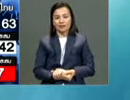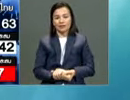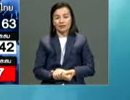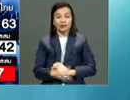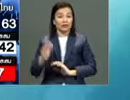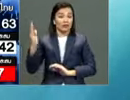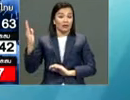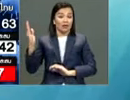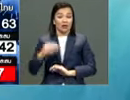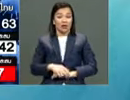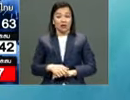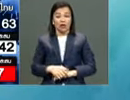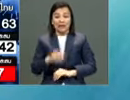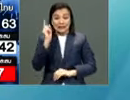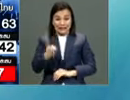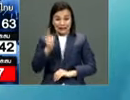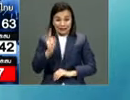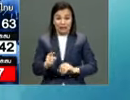ว่าไงนะครับปรากฏว่าเขาใช้สีสันอะไรต่างๆเหมือนกันเลยนะครับแล้วแล้วก็โลโก้ก็มาเหมือนกันนะครับซ้ายมือนี่ของจริงนะครับคือเว็บ